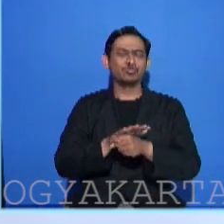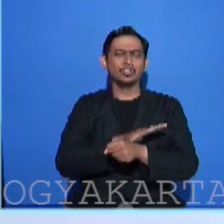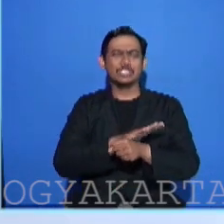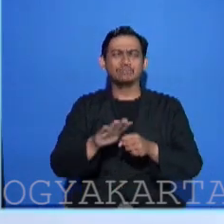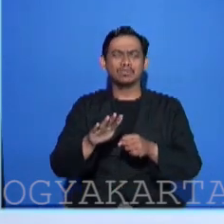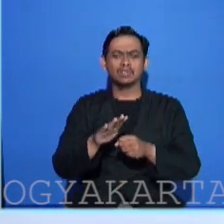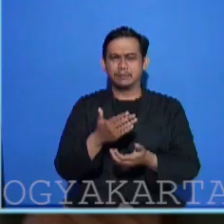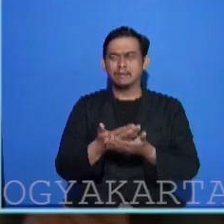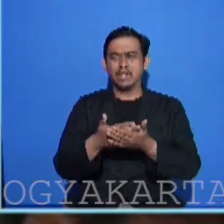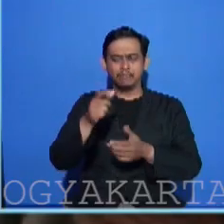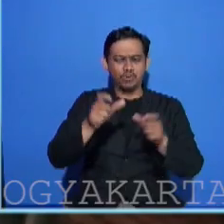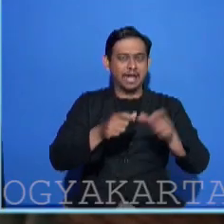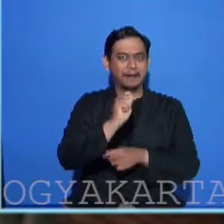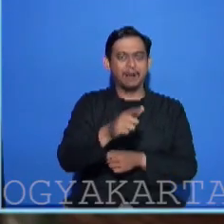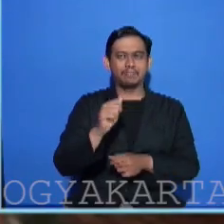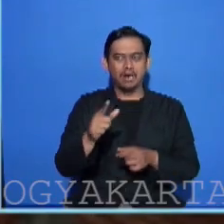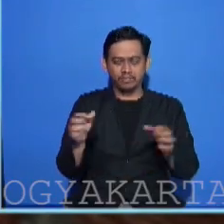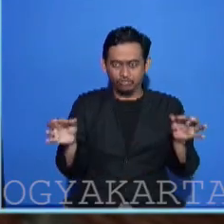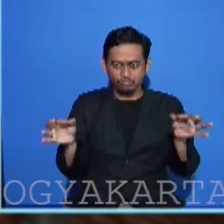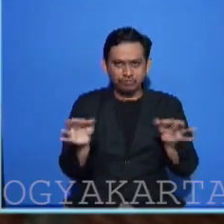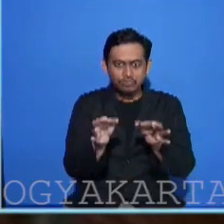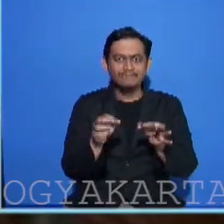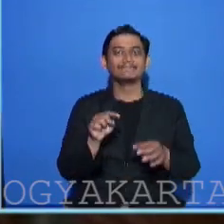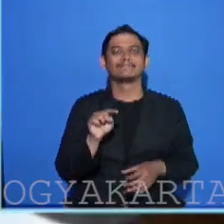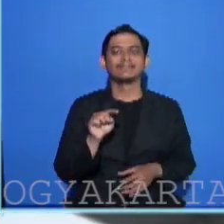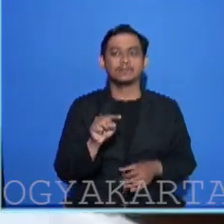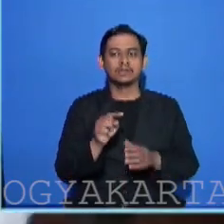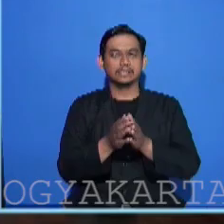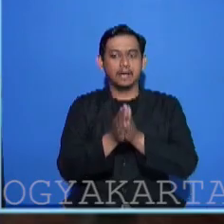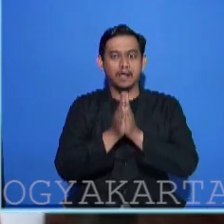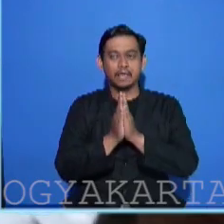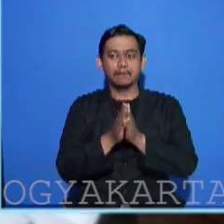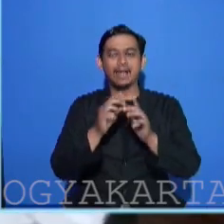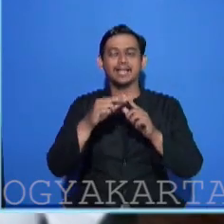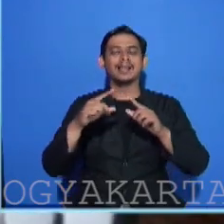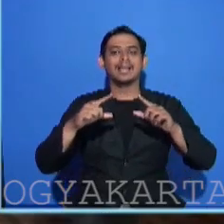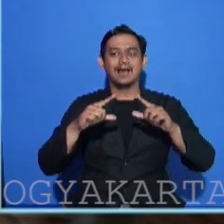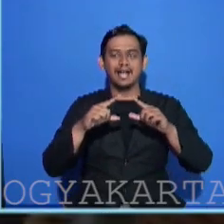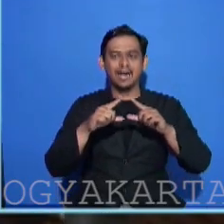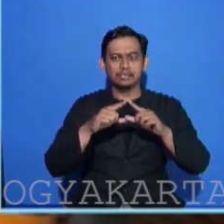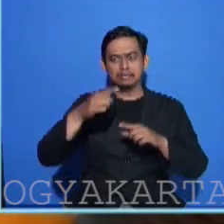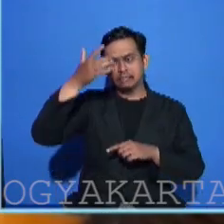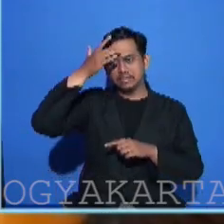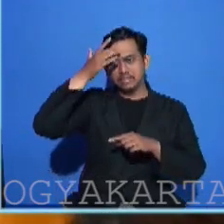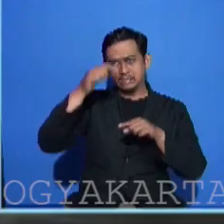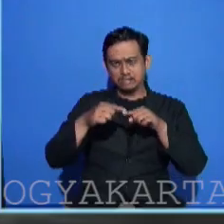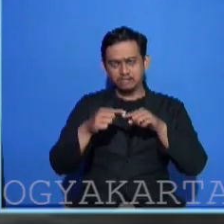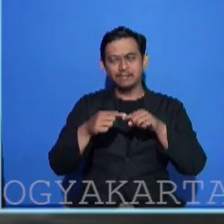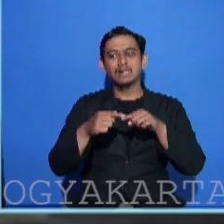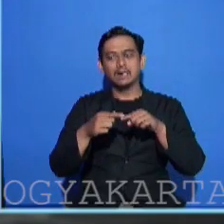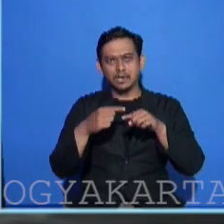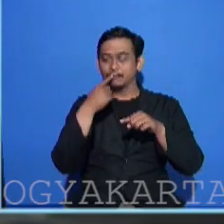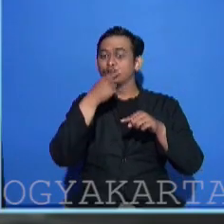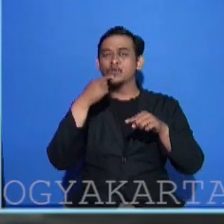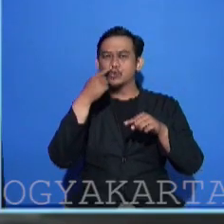terutama saat Idul Adha tiba selain pasokan penyekatan akibat penyakit mulut dan kuku juga menjadi kendala peternakan